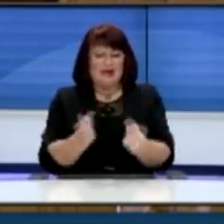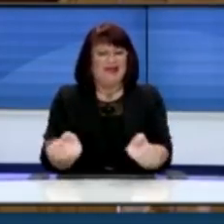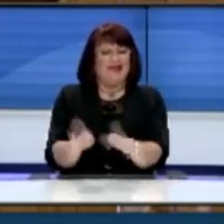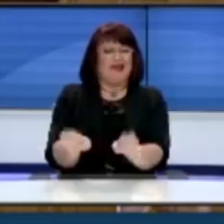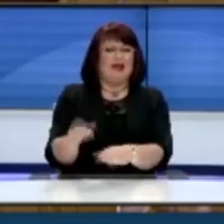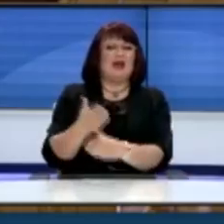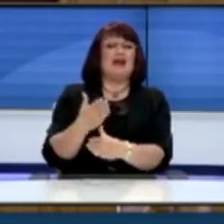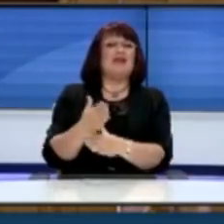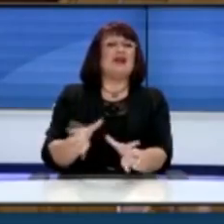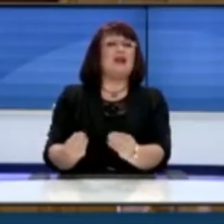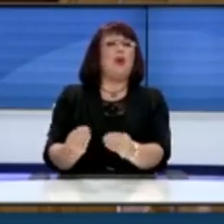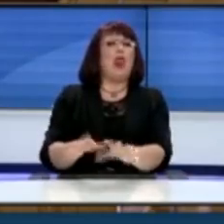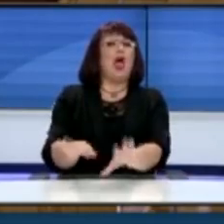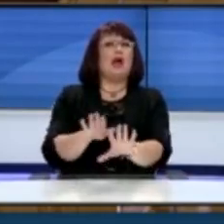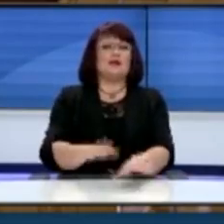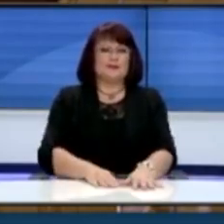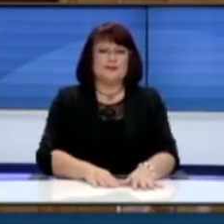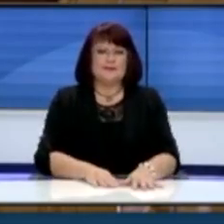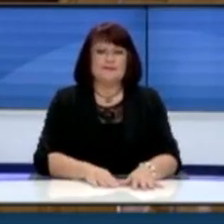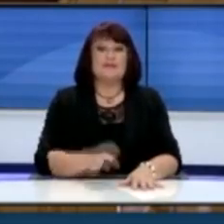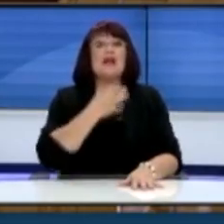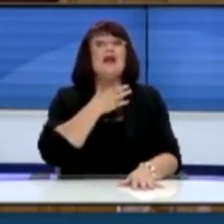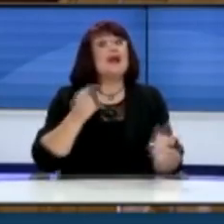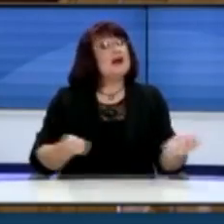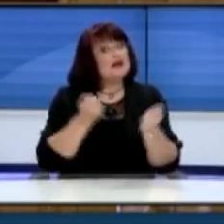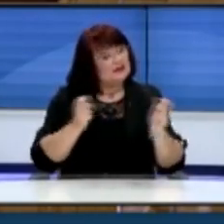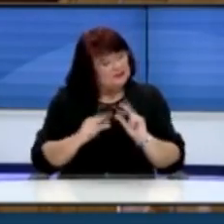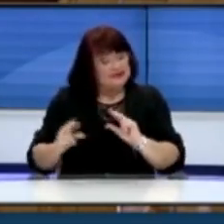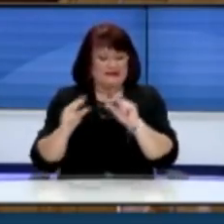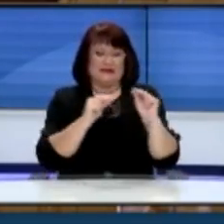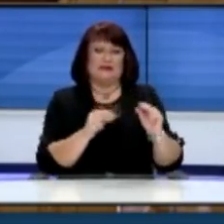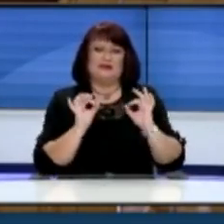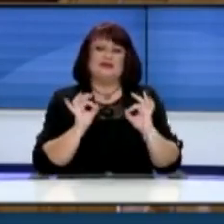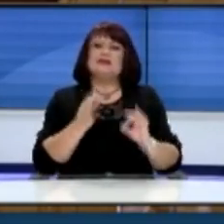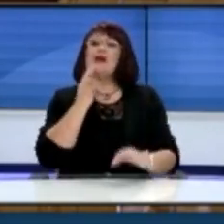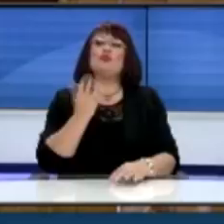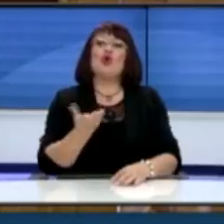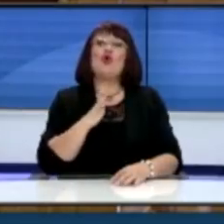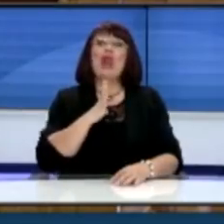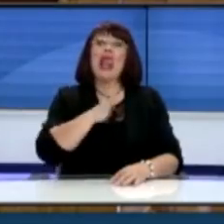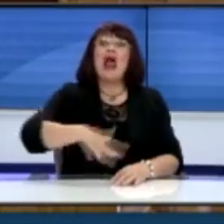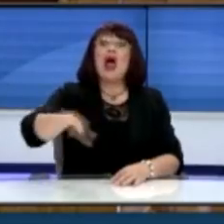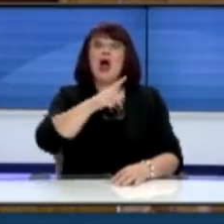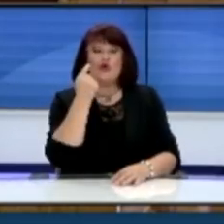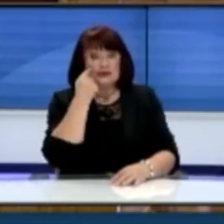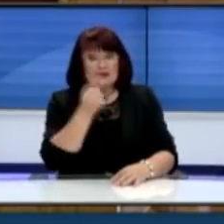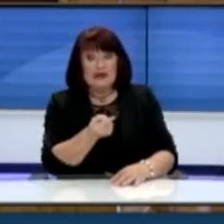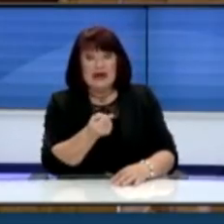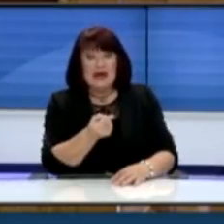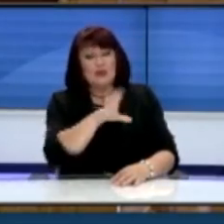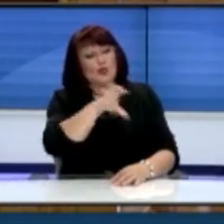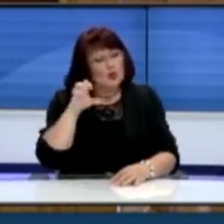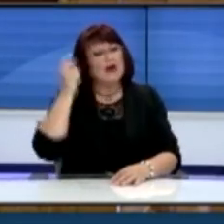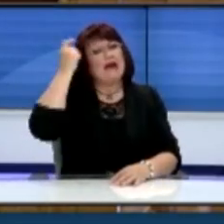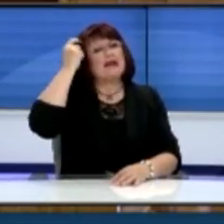δάσος. Ακόμα όμως και έτσι ήταν χρήσιμη η συζήτηση, ακριβώς γιατί ο ελληνικός λαός πλέον μπορεί να